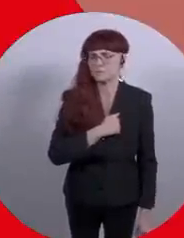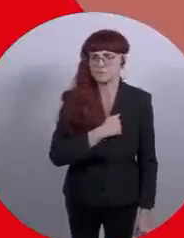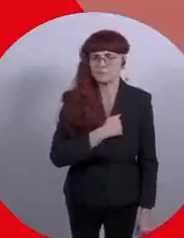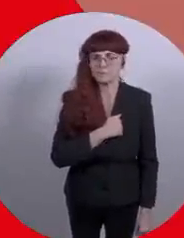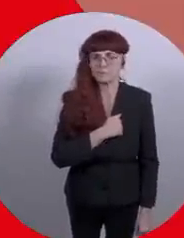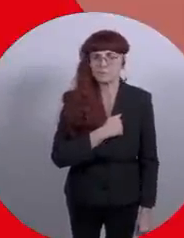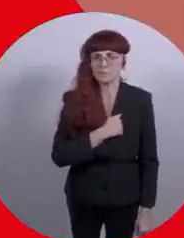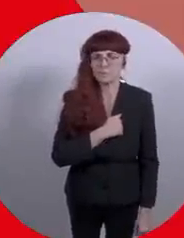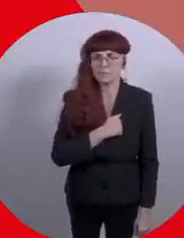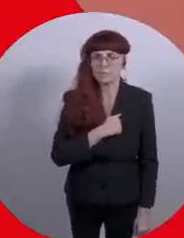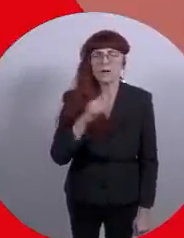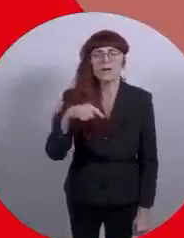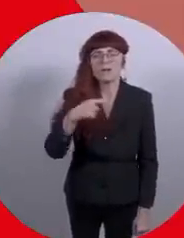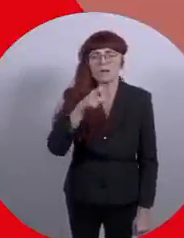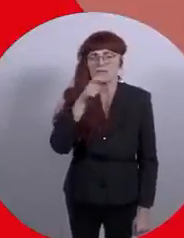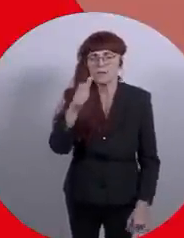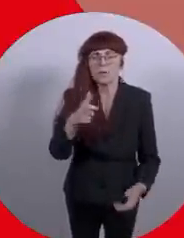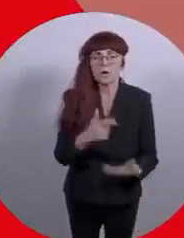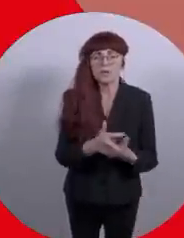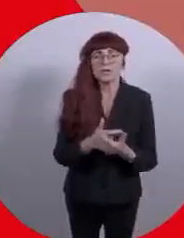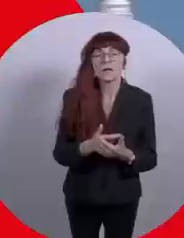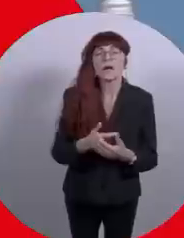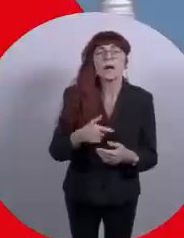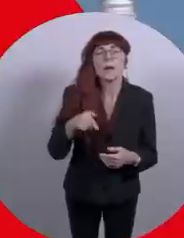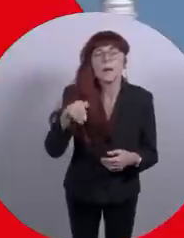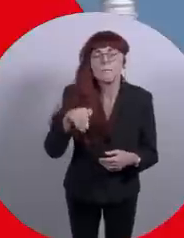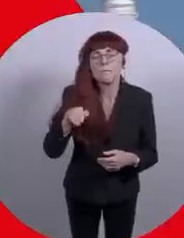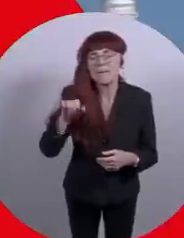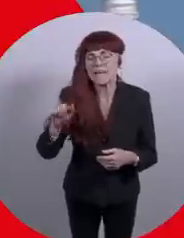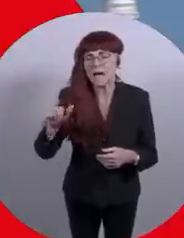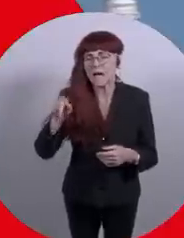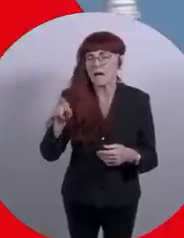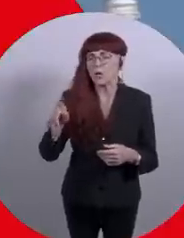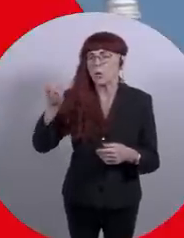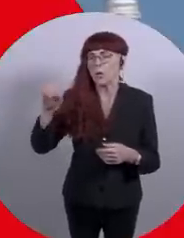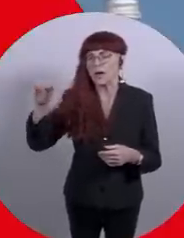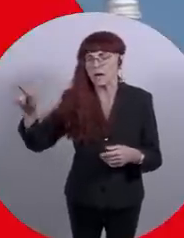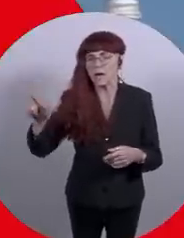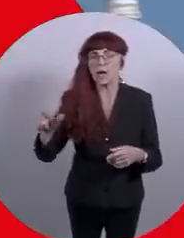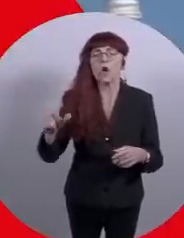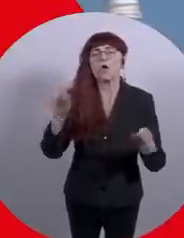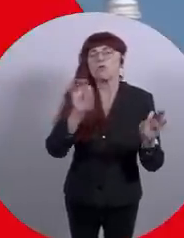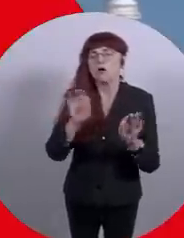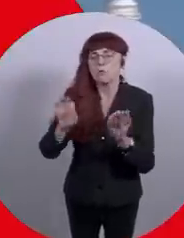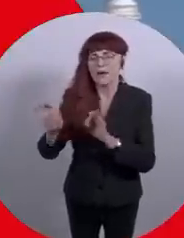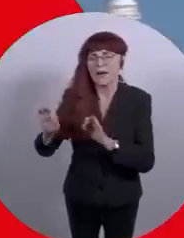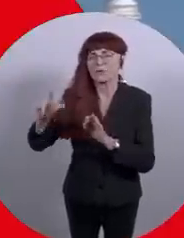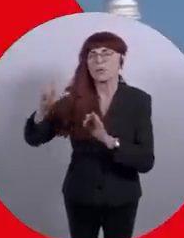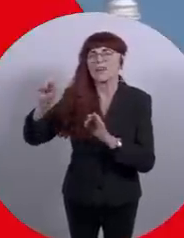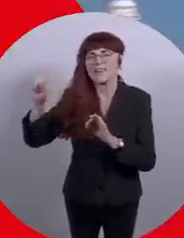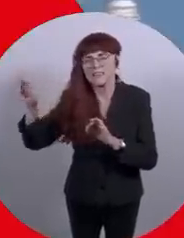Antworten ist genau der Michael und dem Vorbereitung Mario Lindner und Julia Herr